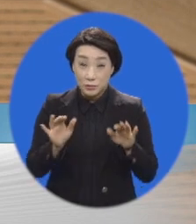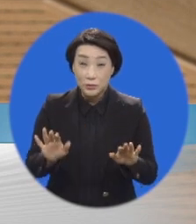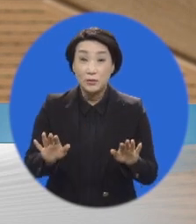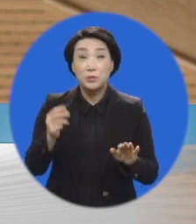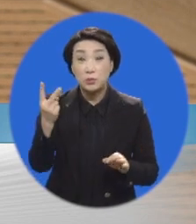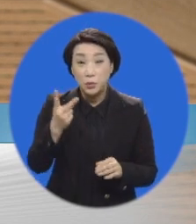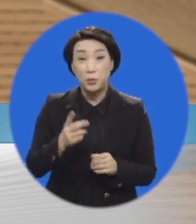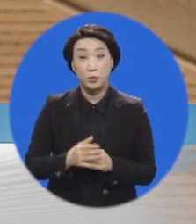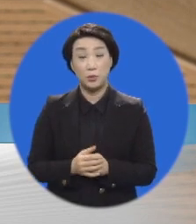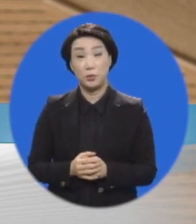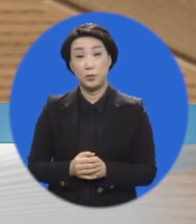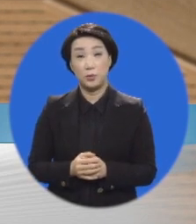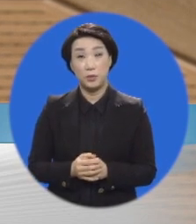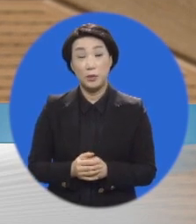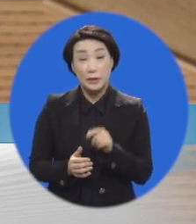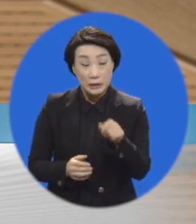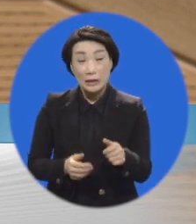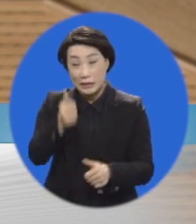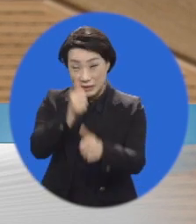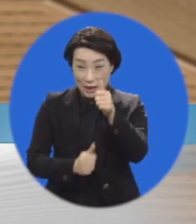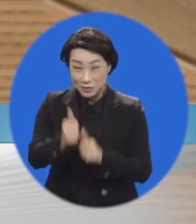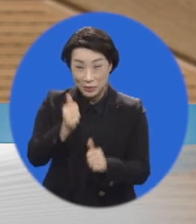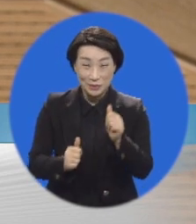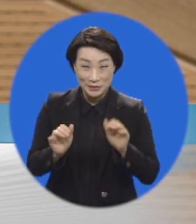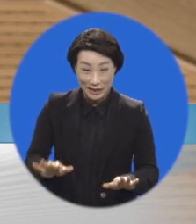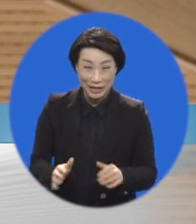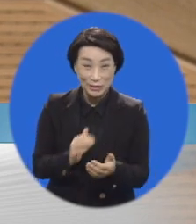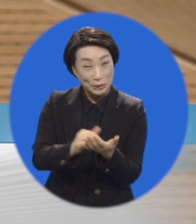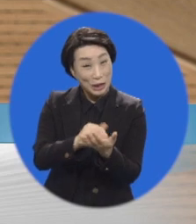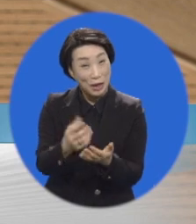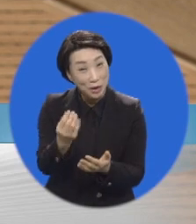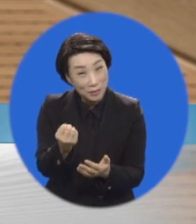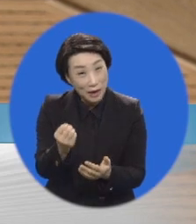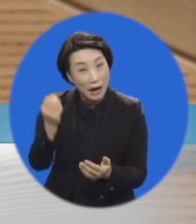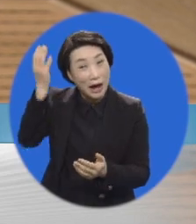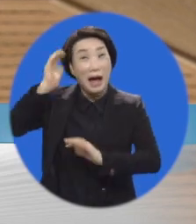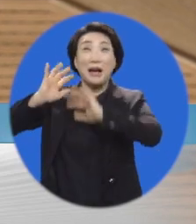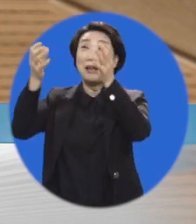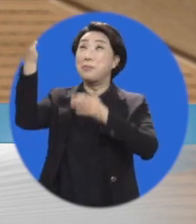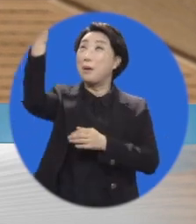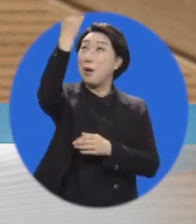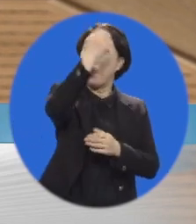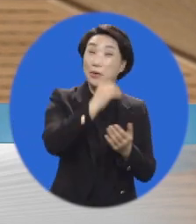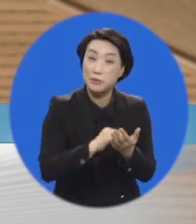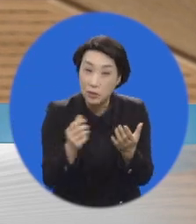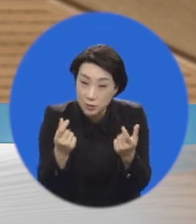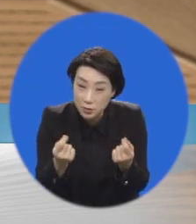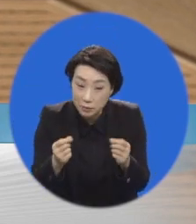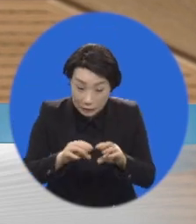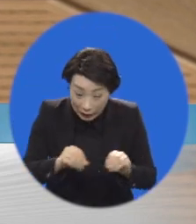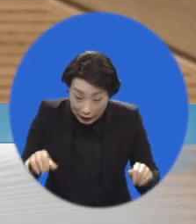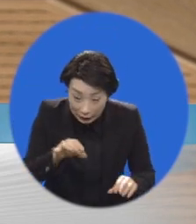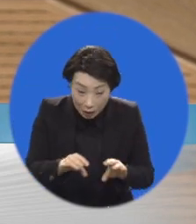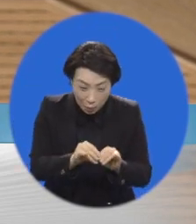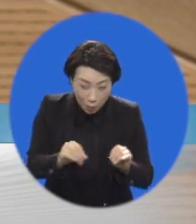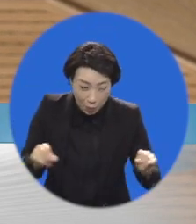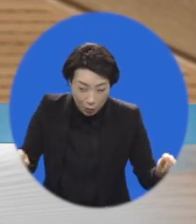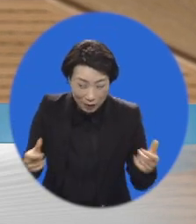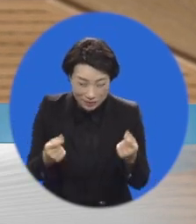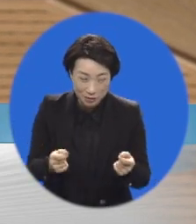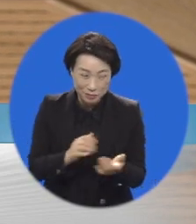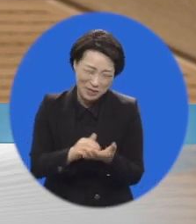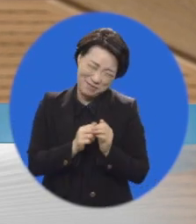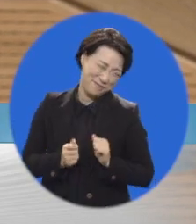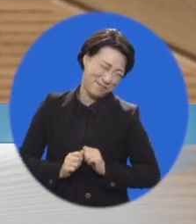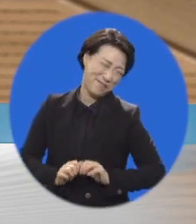그리고 내 자손이 하늘의 별처럼 땅의 모래처럼 번성하게 될